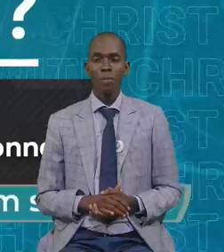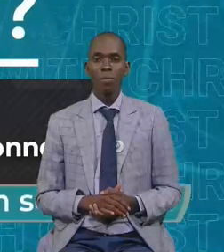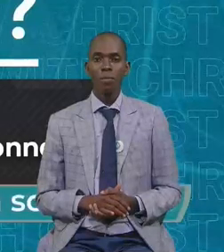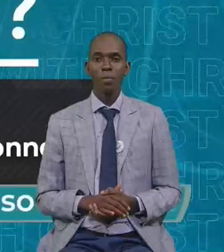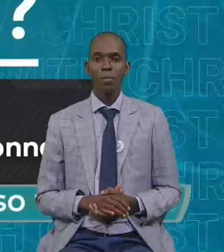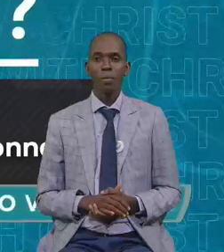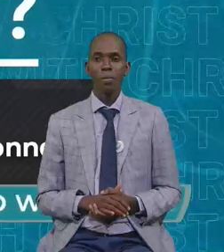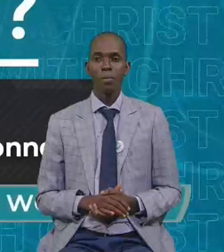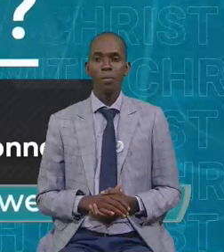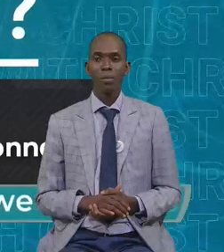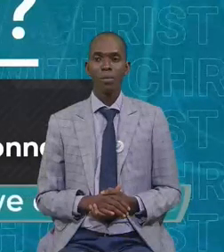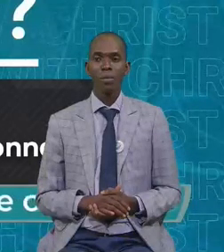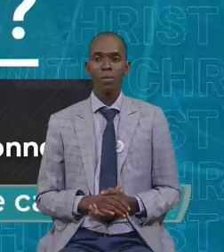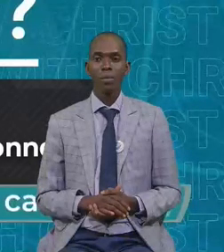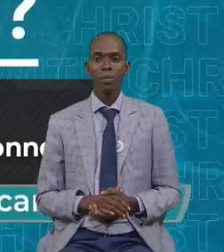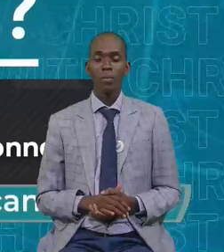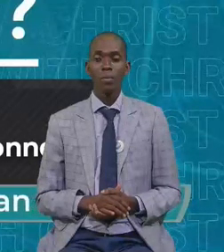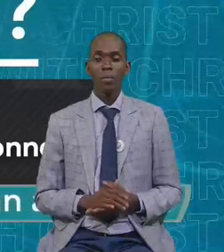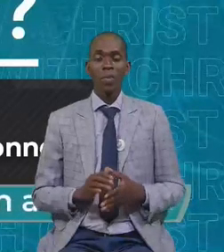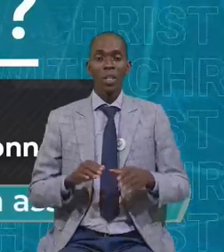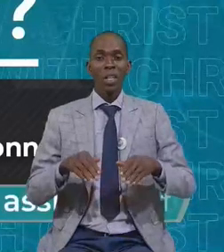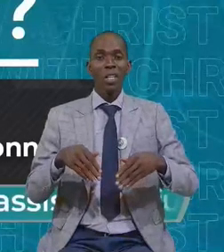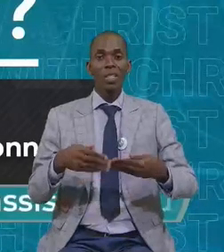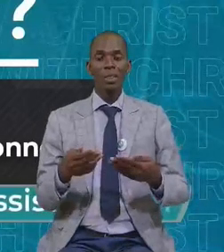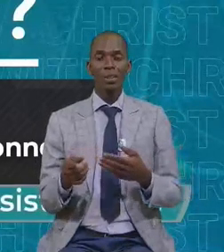Donnez tous les détails, vos coordonnées